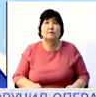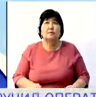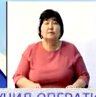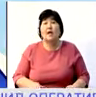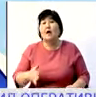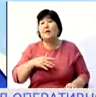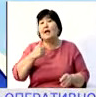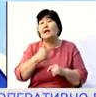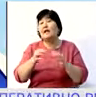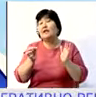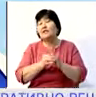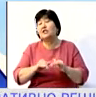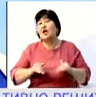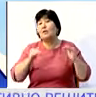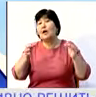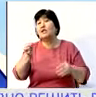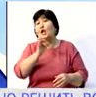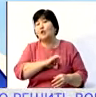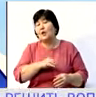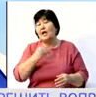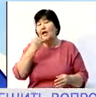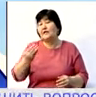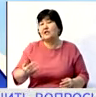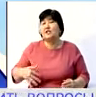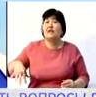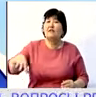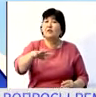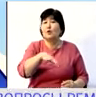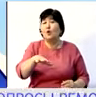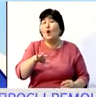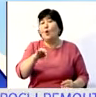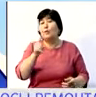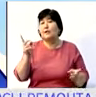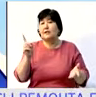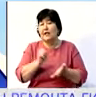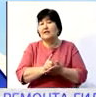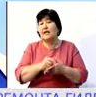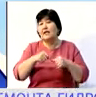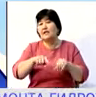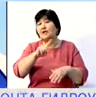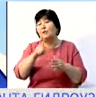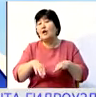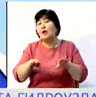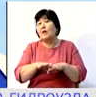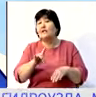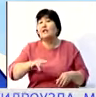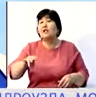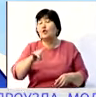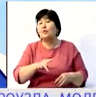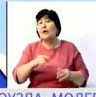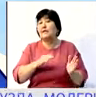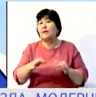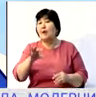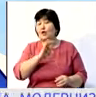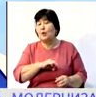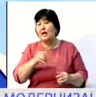решать. Моя главная цель – повышение доходов и качества жизни всех регионов. Область должна решить ряд вопросов. По сравнению с республиканским, стабильный